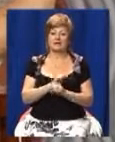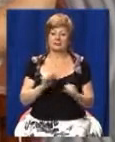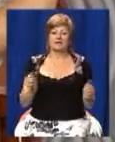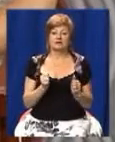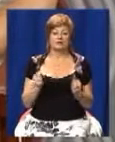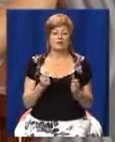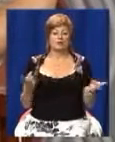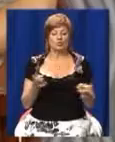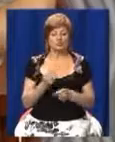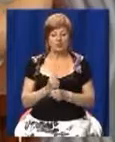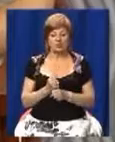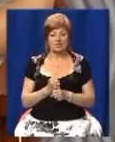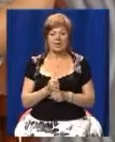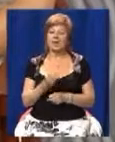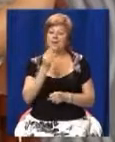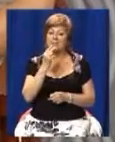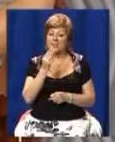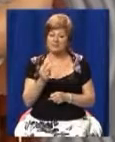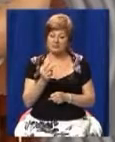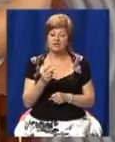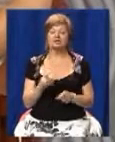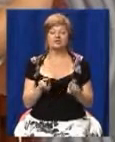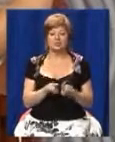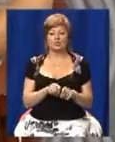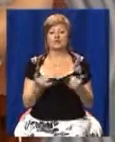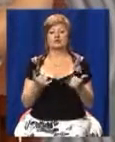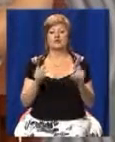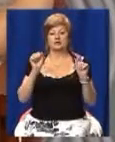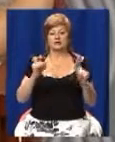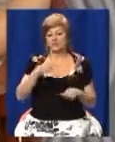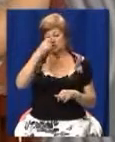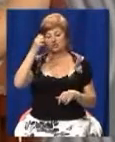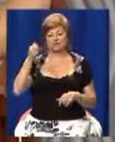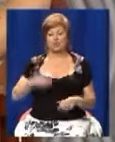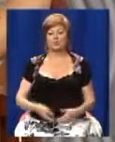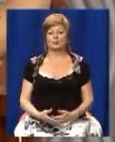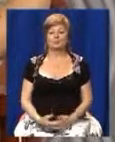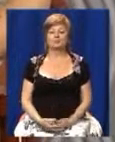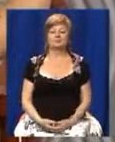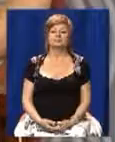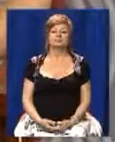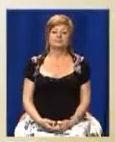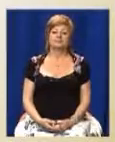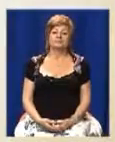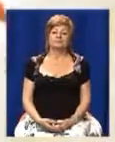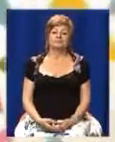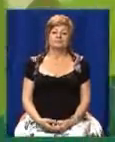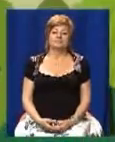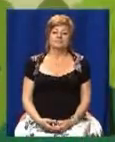робити тільки взимку, а ось подивитись такий зимовий сюжет можна і в найбільшу спеку навіть.